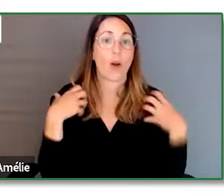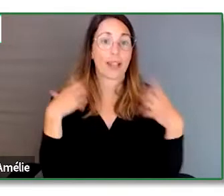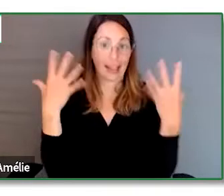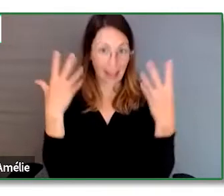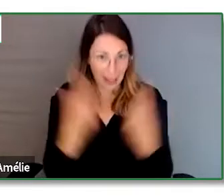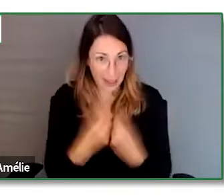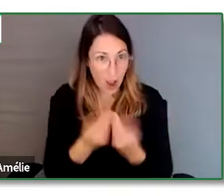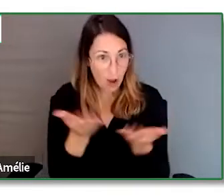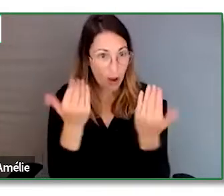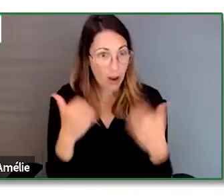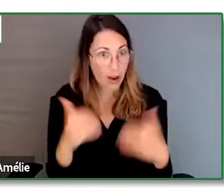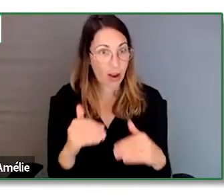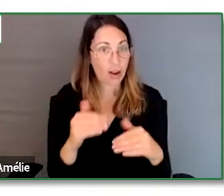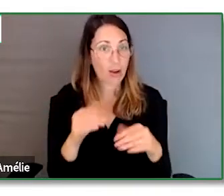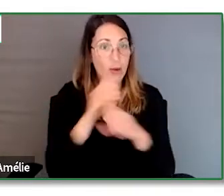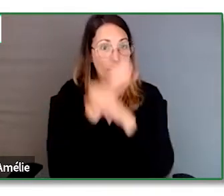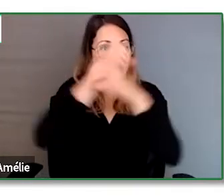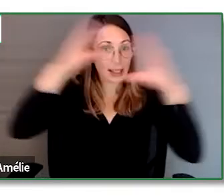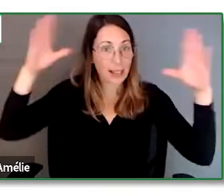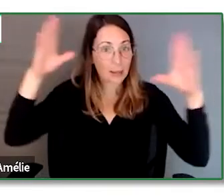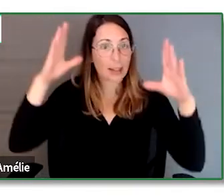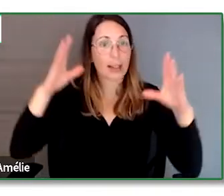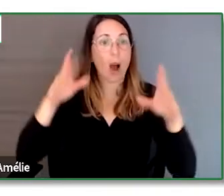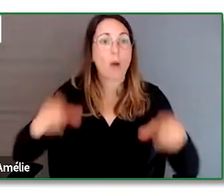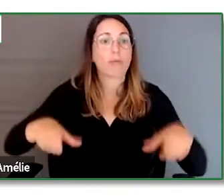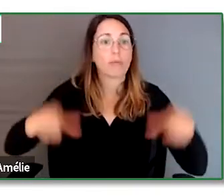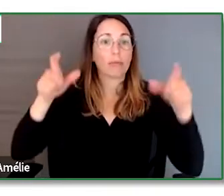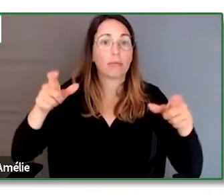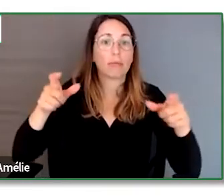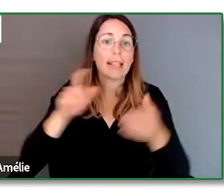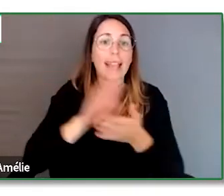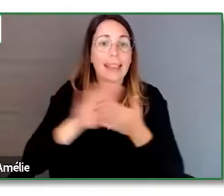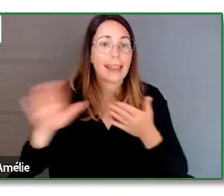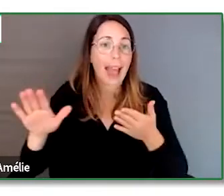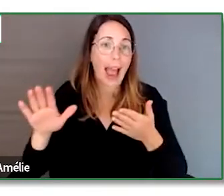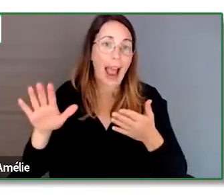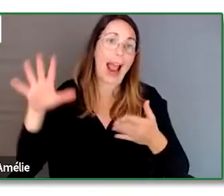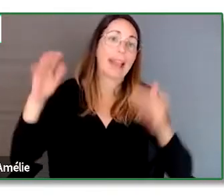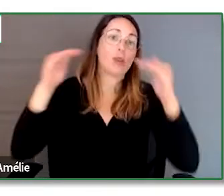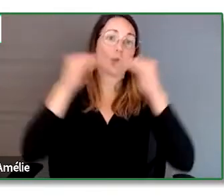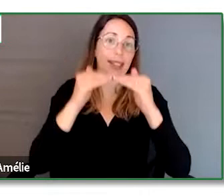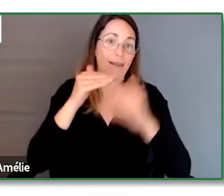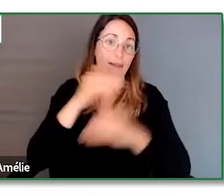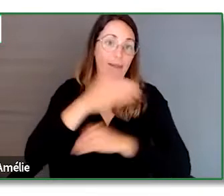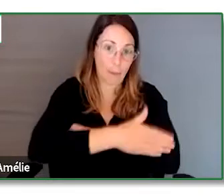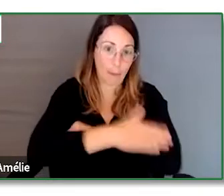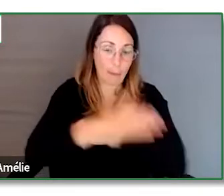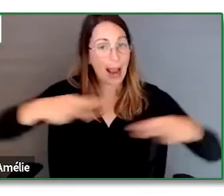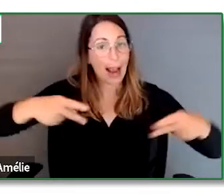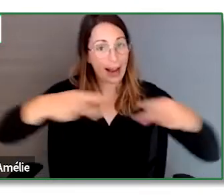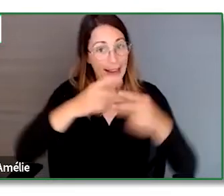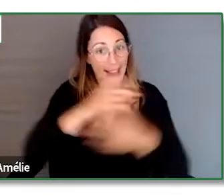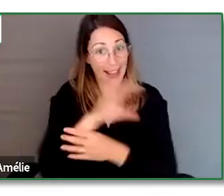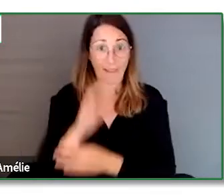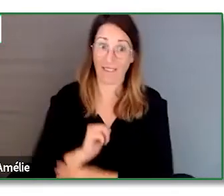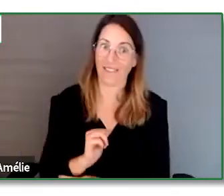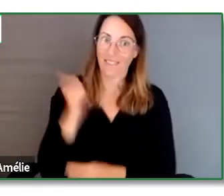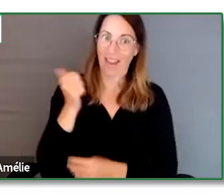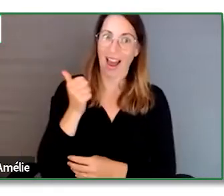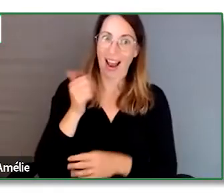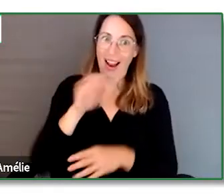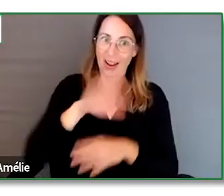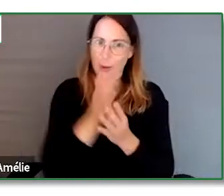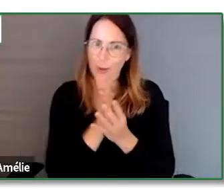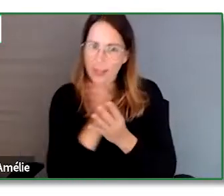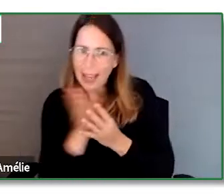d'installations sanitaires inclusives de Parc Canada. Et nous en sommes très fiers justement de cette directive de installations sanitaires inclusives